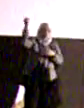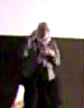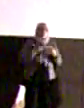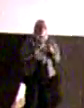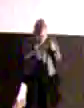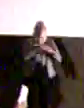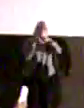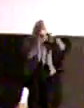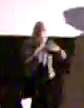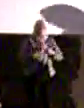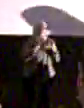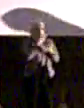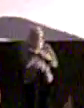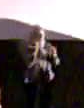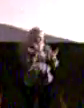عذب جميل.